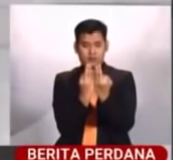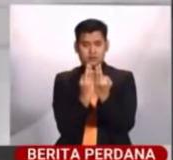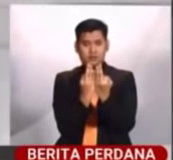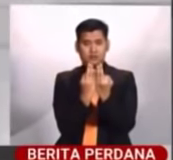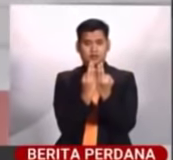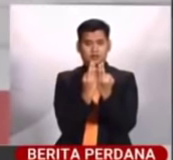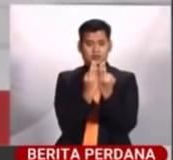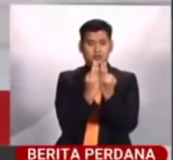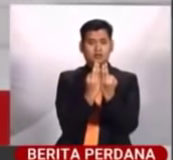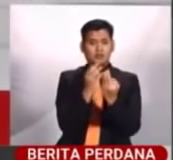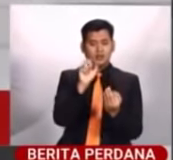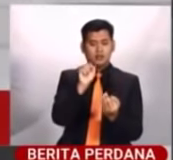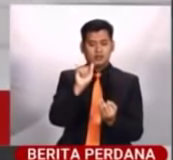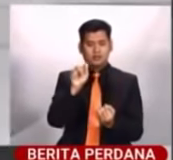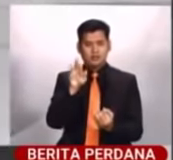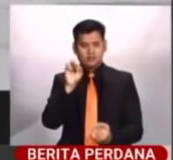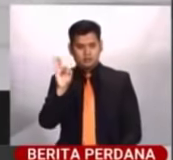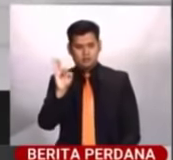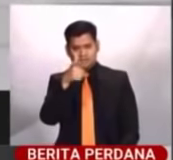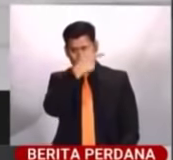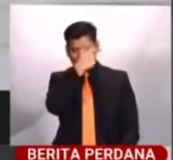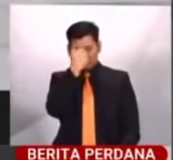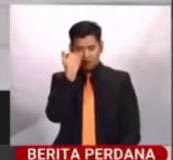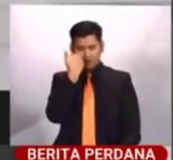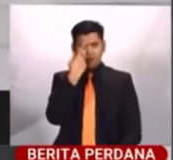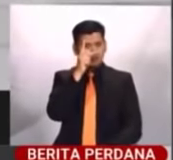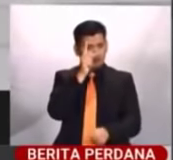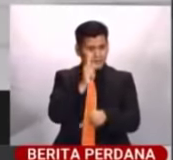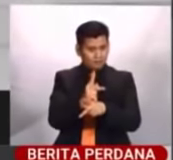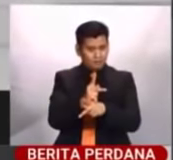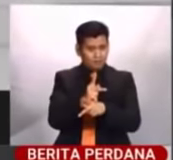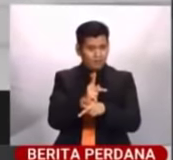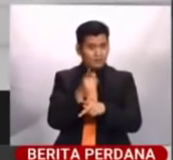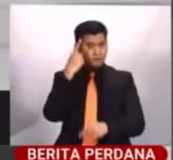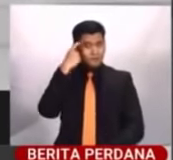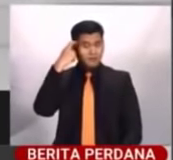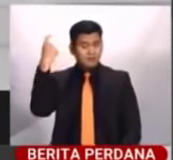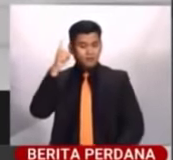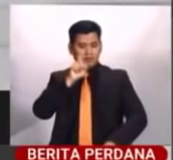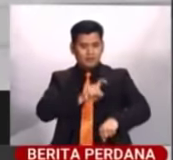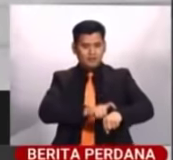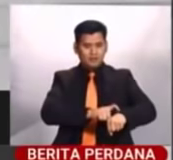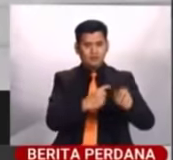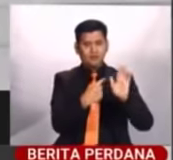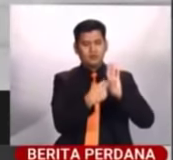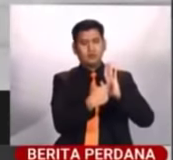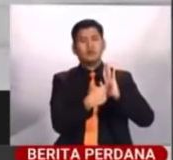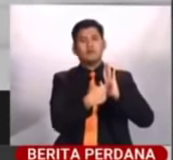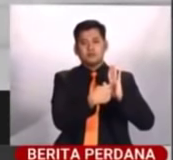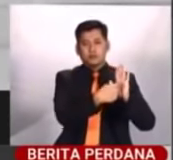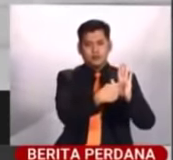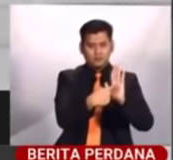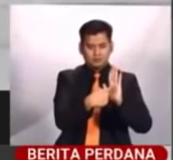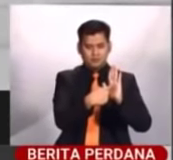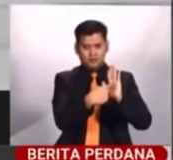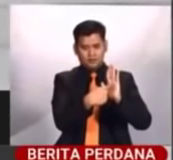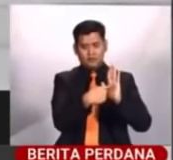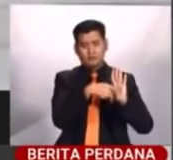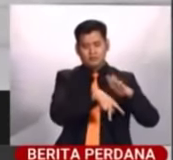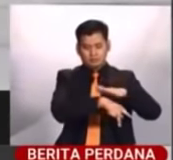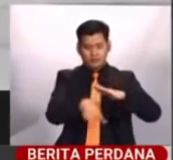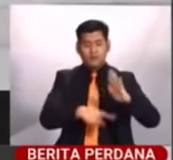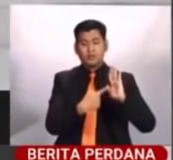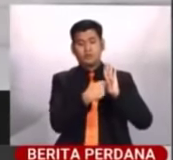Apalagi beliau menyimpan memori bersama Allahyarham dan isterinya ketika pratonton filem Habibi dan Ainun beberapa tahun